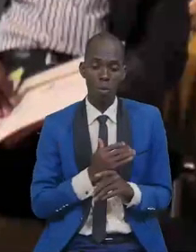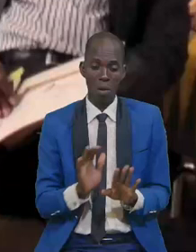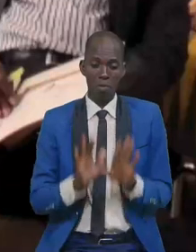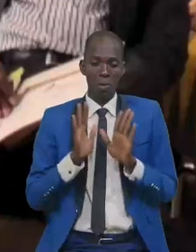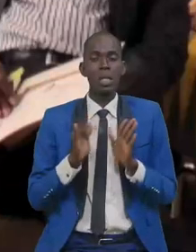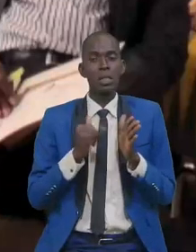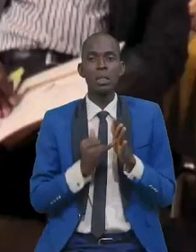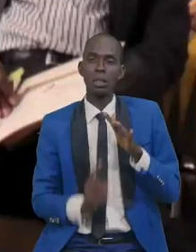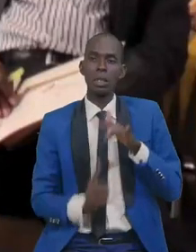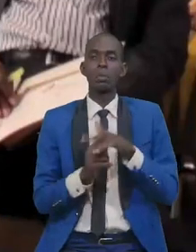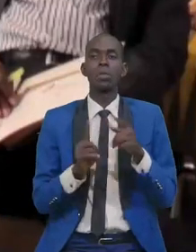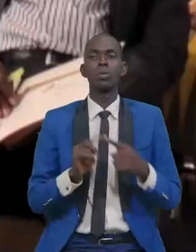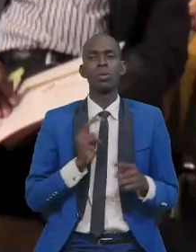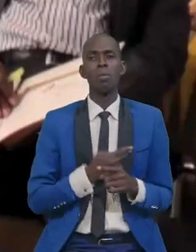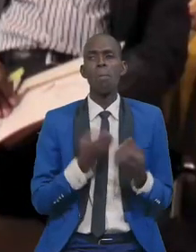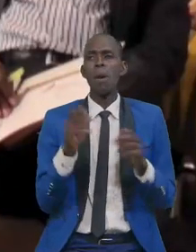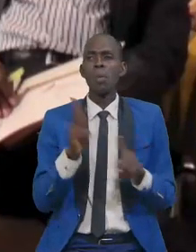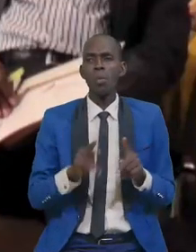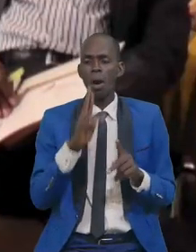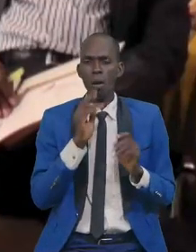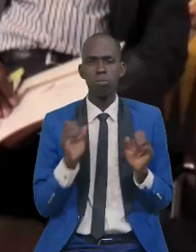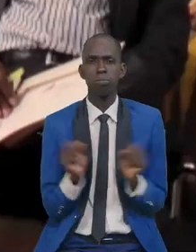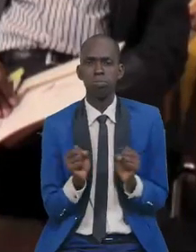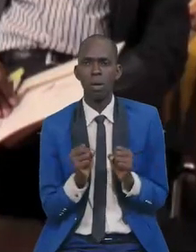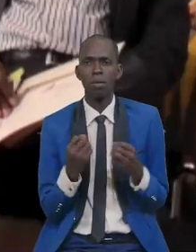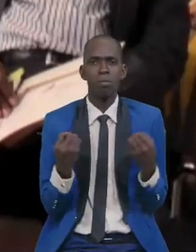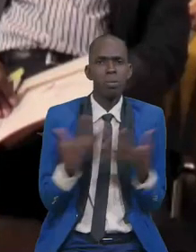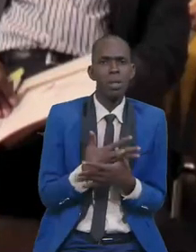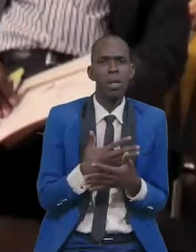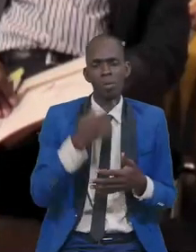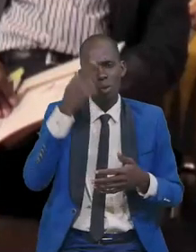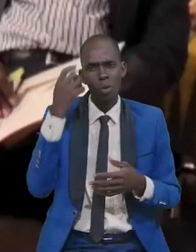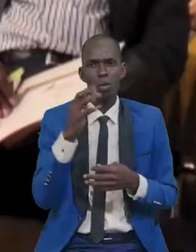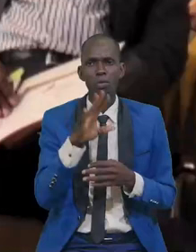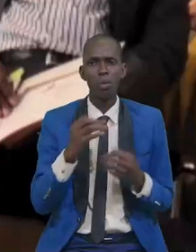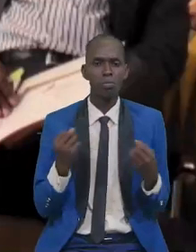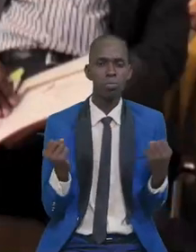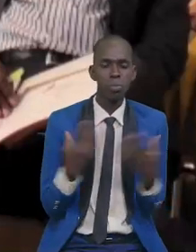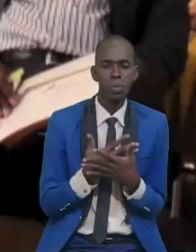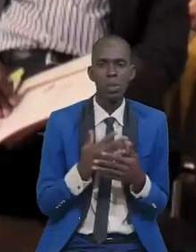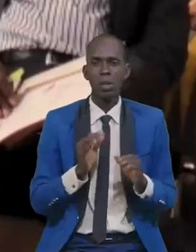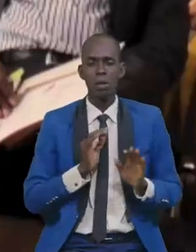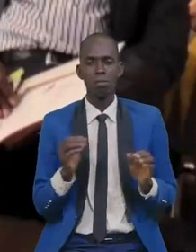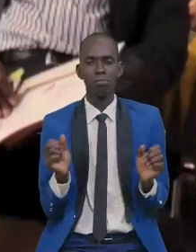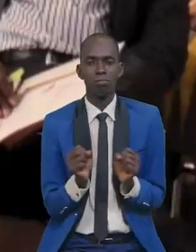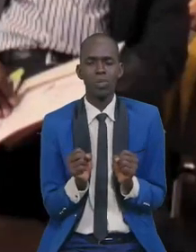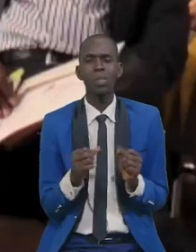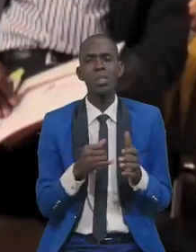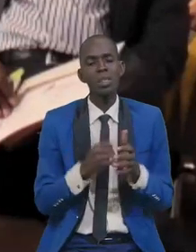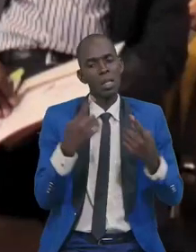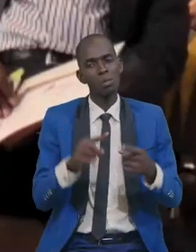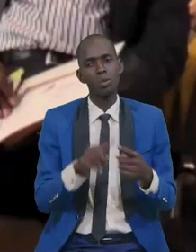que des choses nous arrivent. Plusieurs paniquent. Et selon vos paniques, selon vos